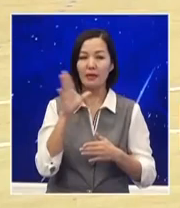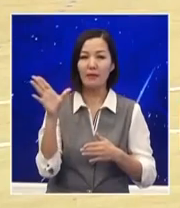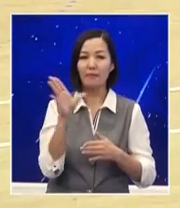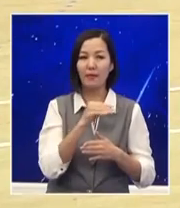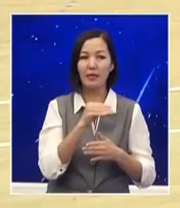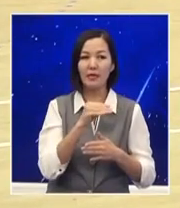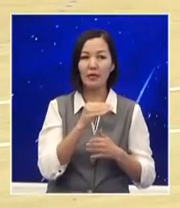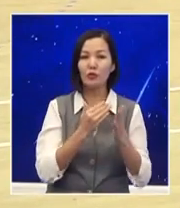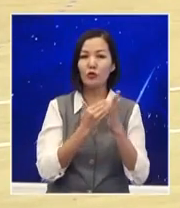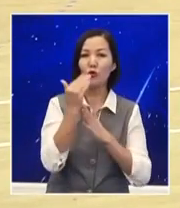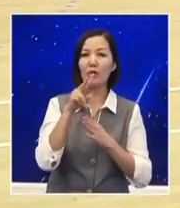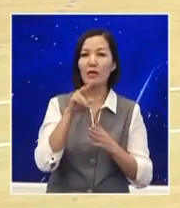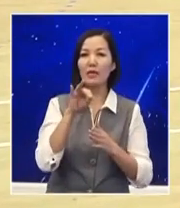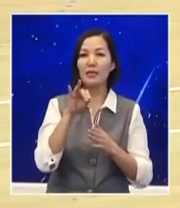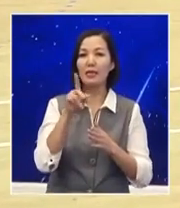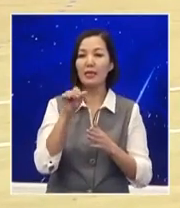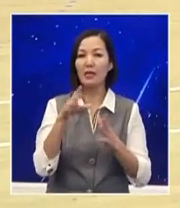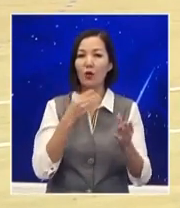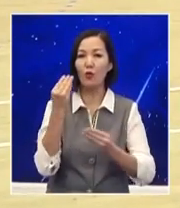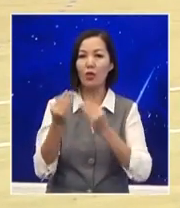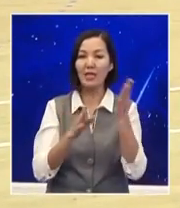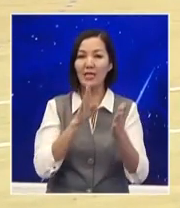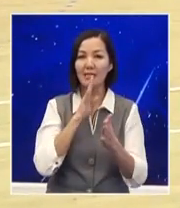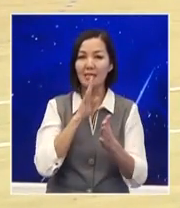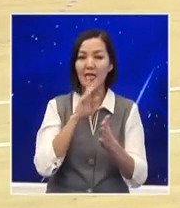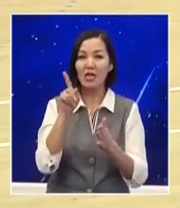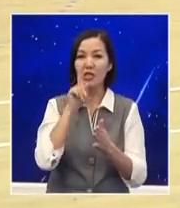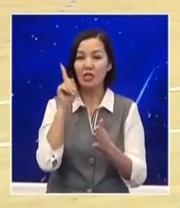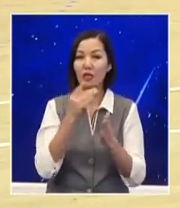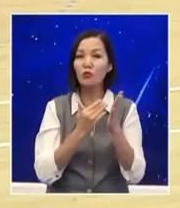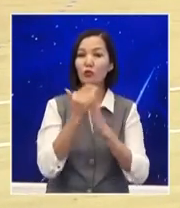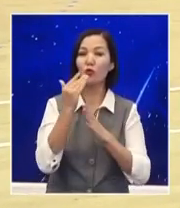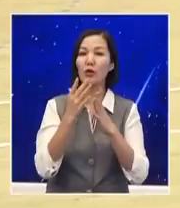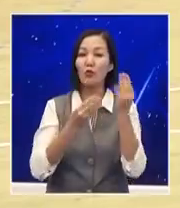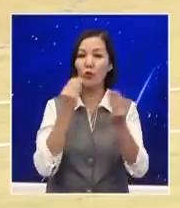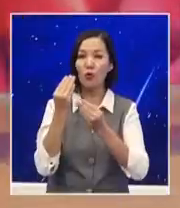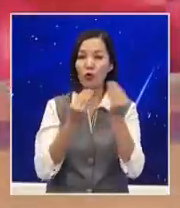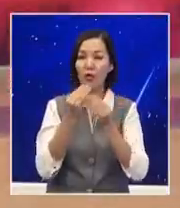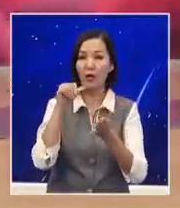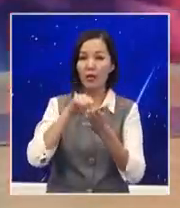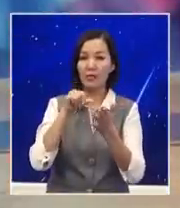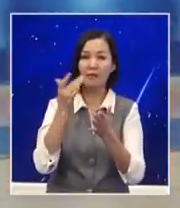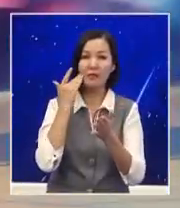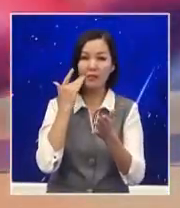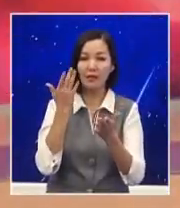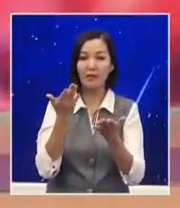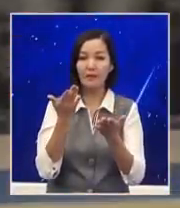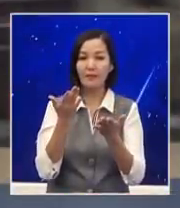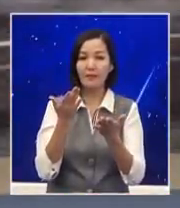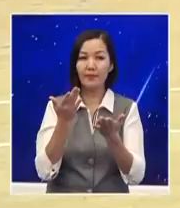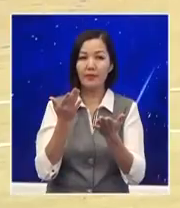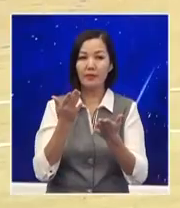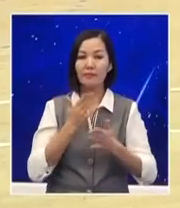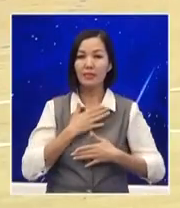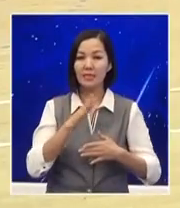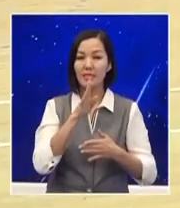жаңа жоғарғы лигада ойнайтын қыздарымыз ғой, біздің қыздарымыз. Жас болса да жоғарғы лигада ойнап келе жатыр. Жоғарғы лигада біздің